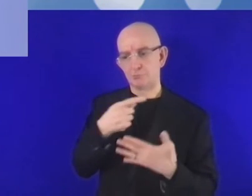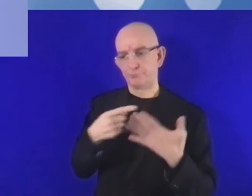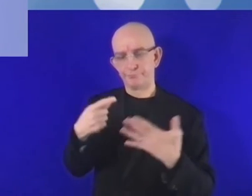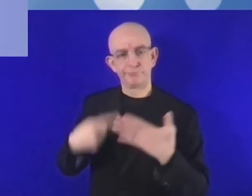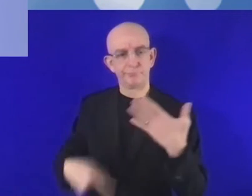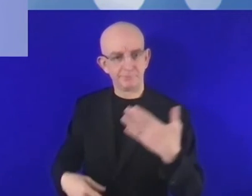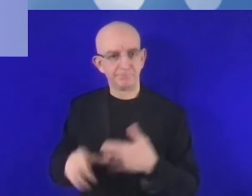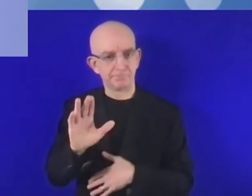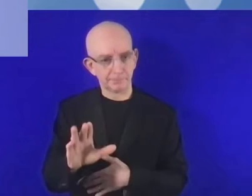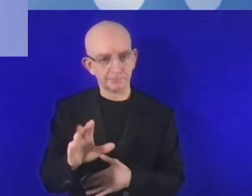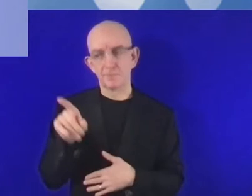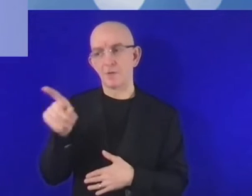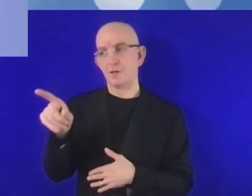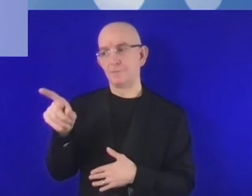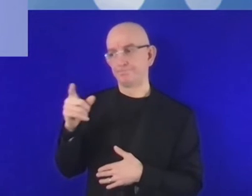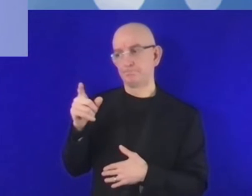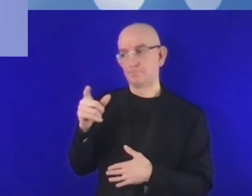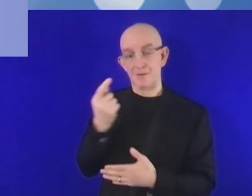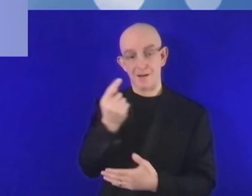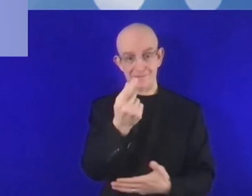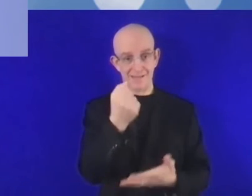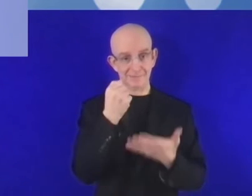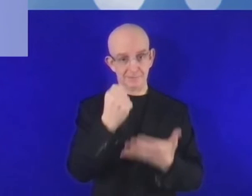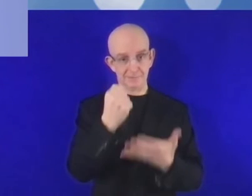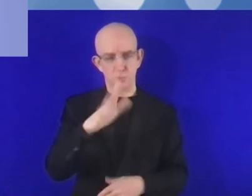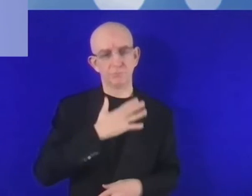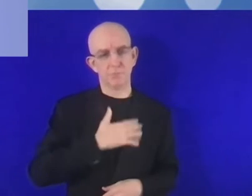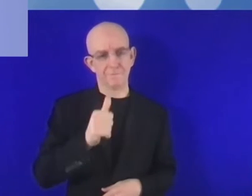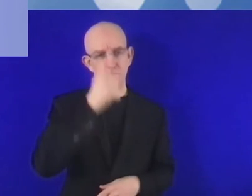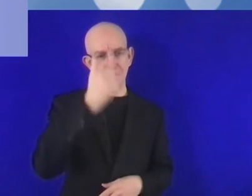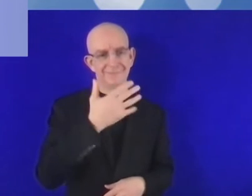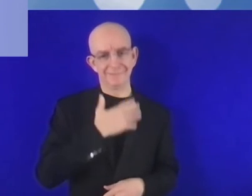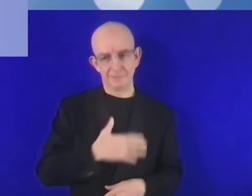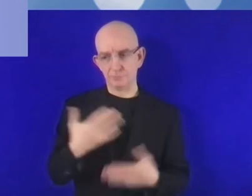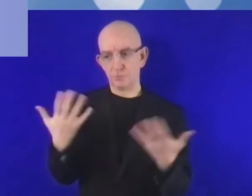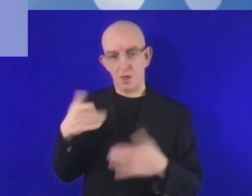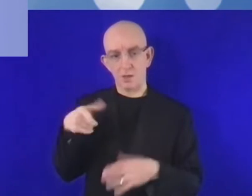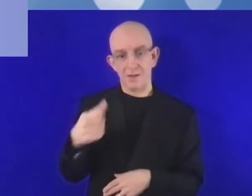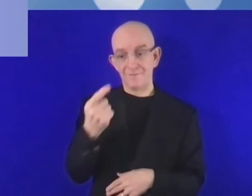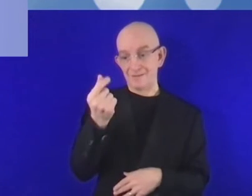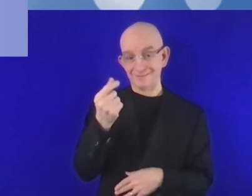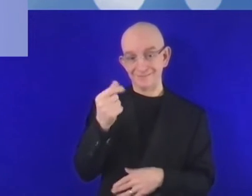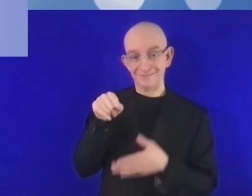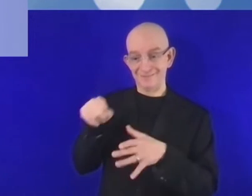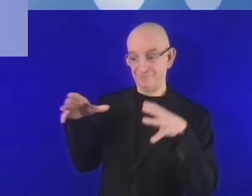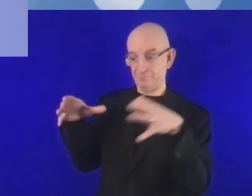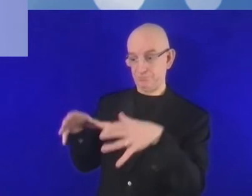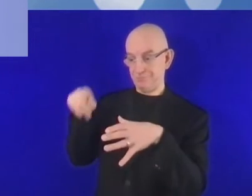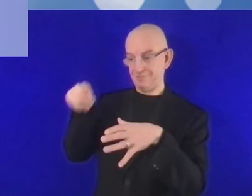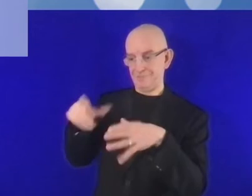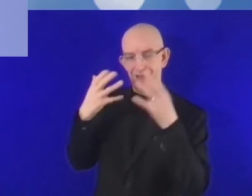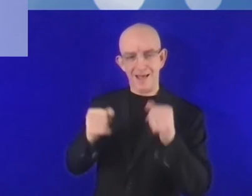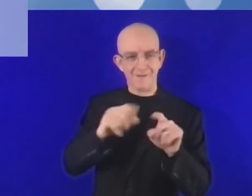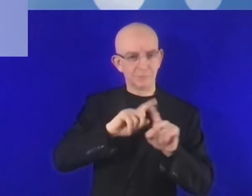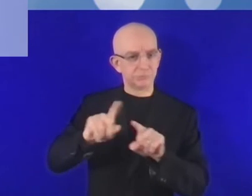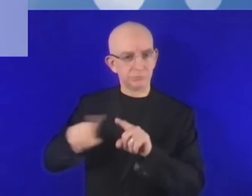с того, что продолжу выступление предыдущей выступающей, который говорил о финансировании.